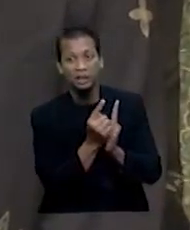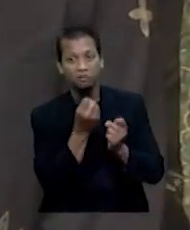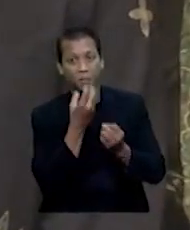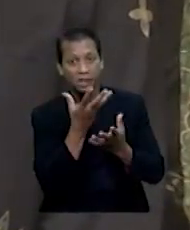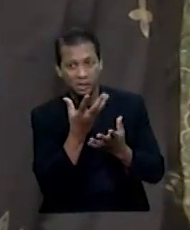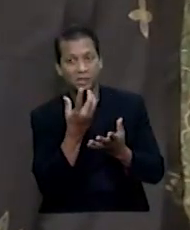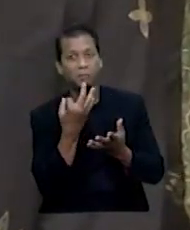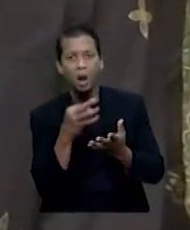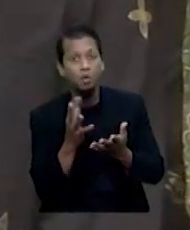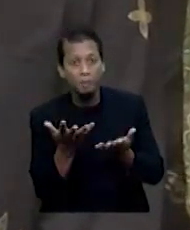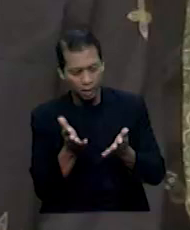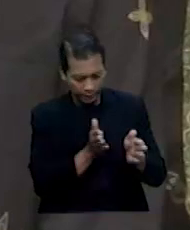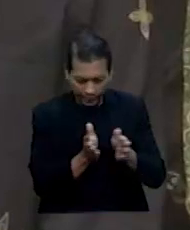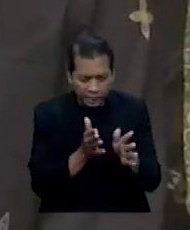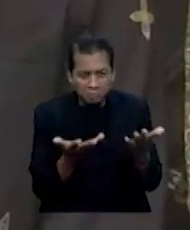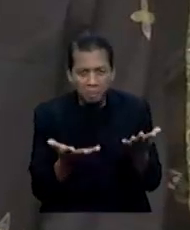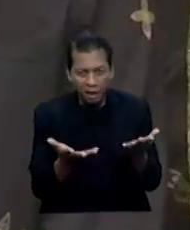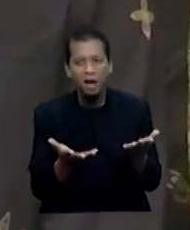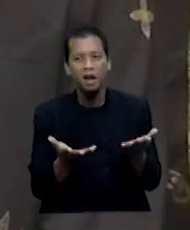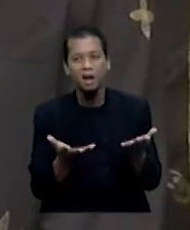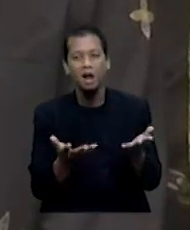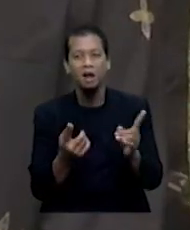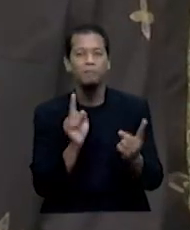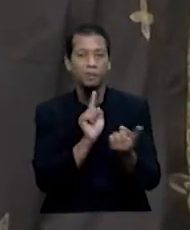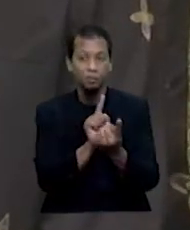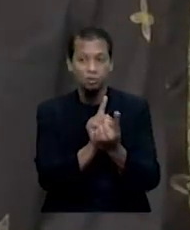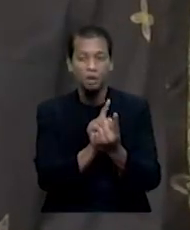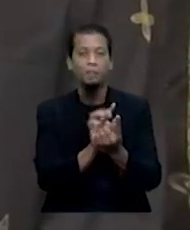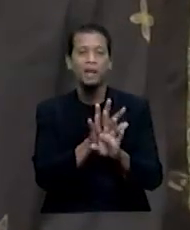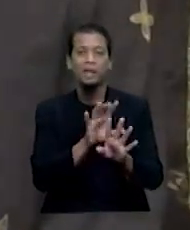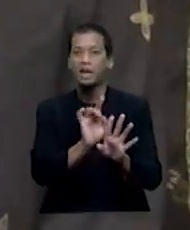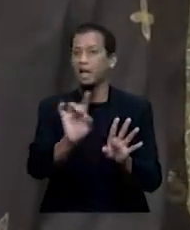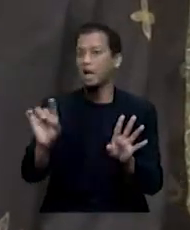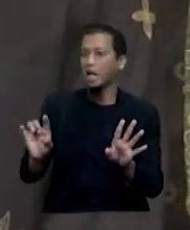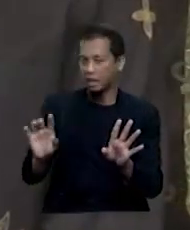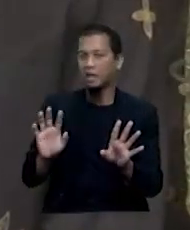masing-masing. Jadi hasil pertemuan-pertemuan saya dengan partai-partai lain, saya akan brief